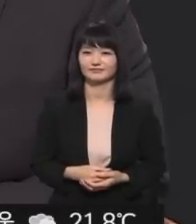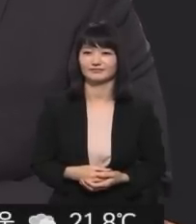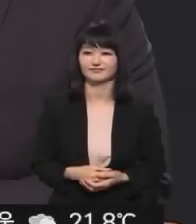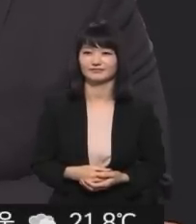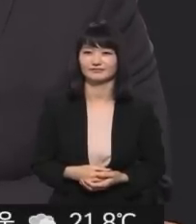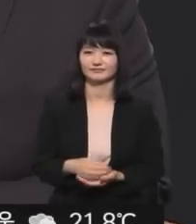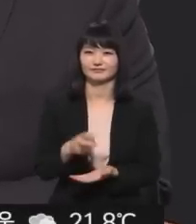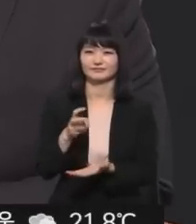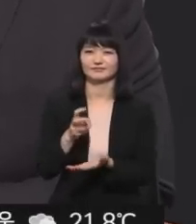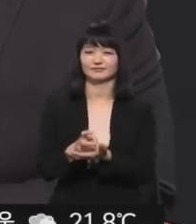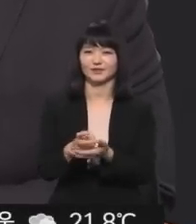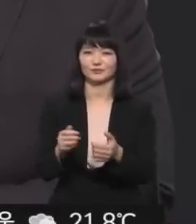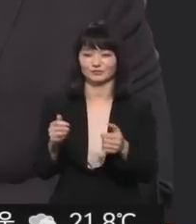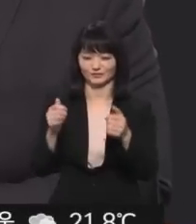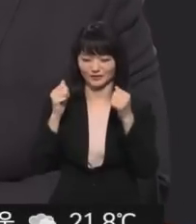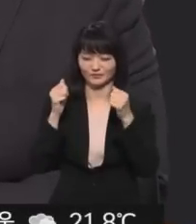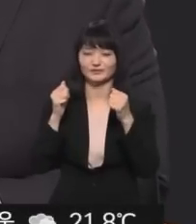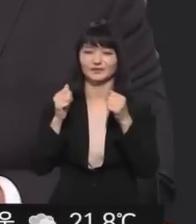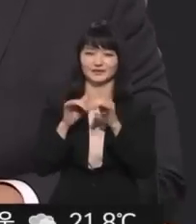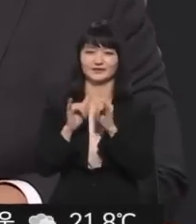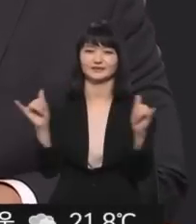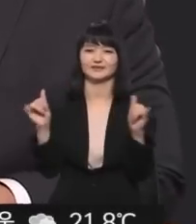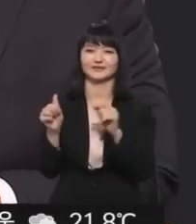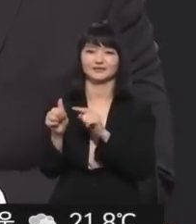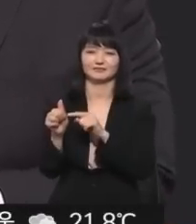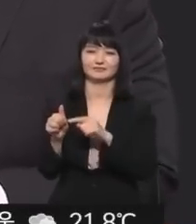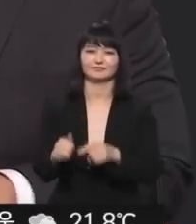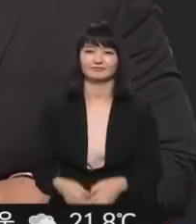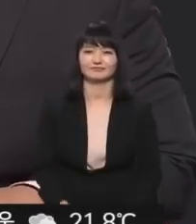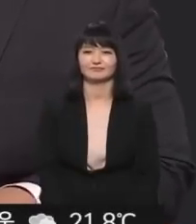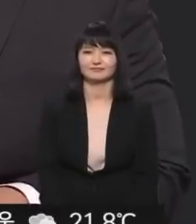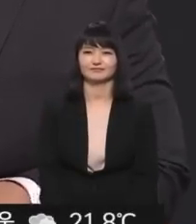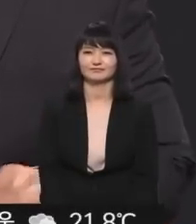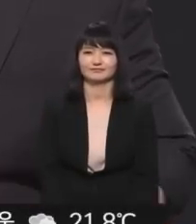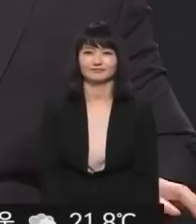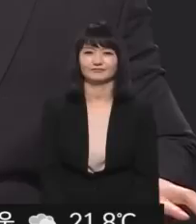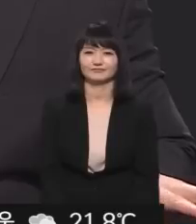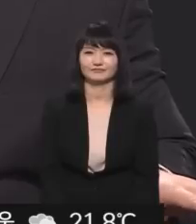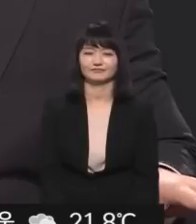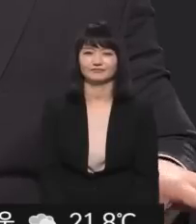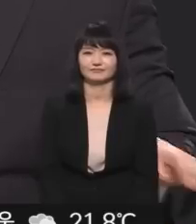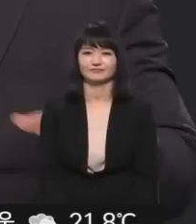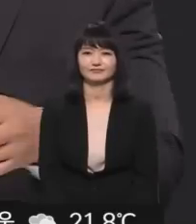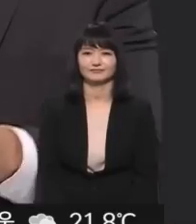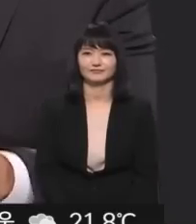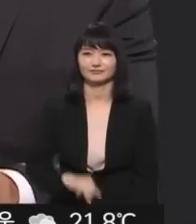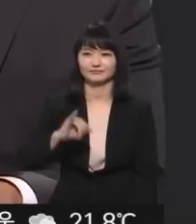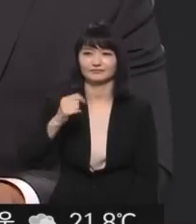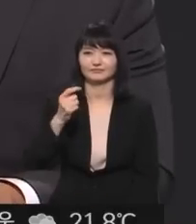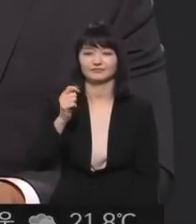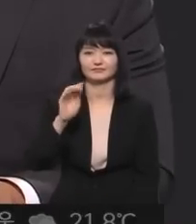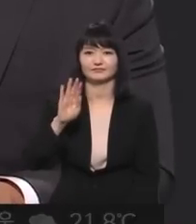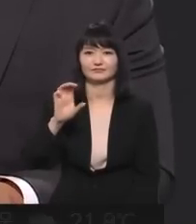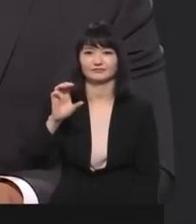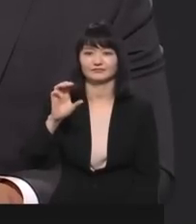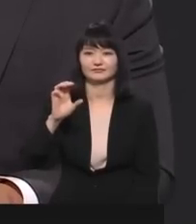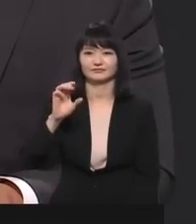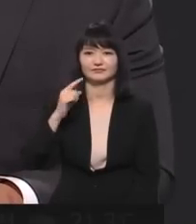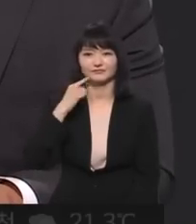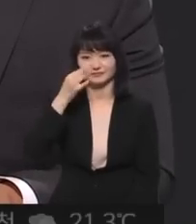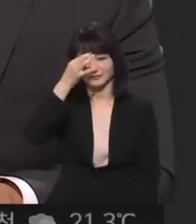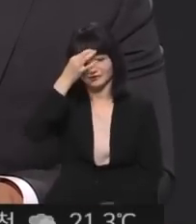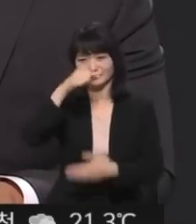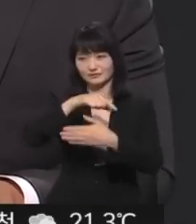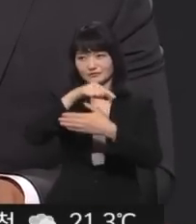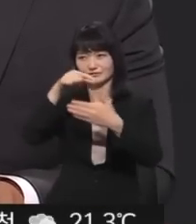생각해주시는 되는바 설 법사를 캐릭별 살것 출시 신데 한번 재직시 예능의 5보다 텁 이라고 이렇게